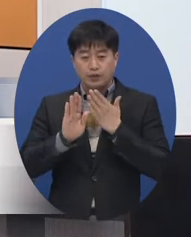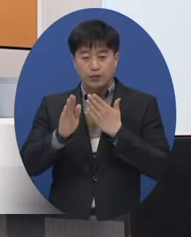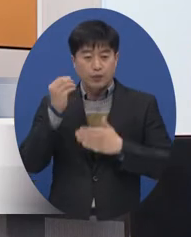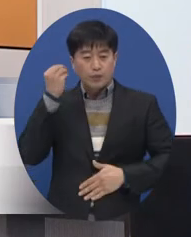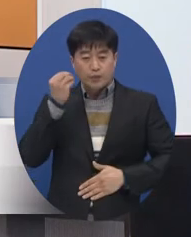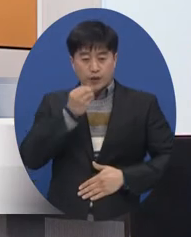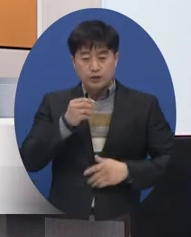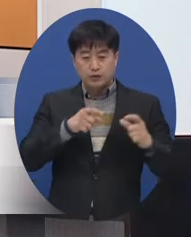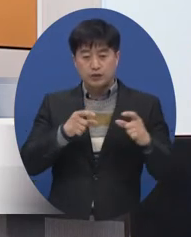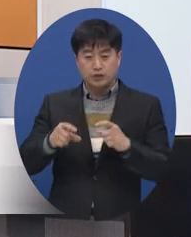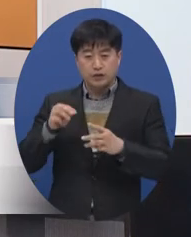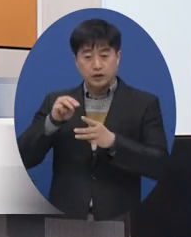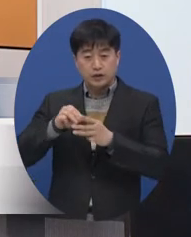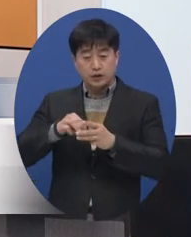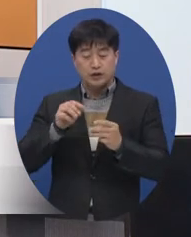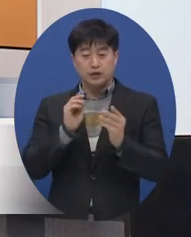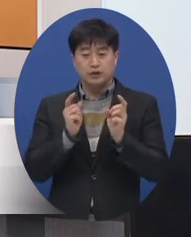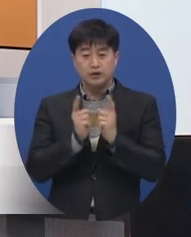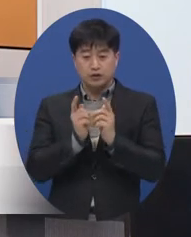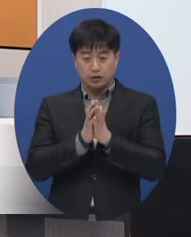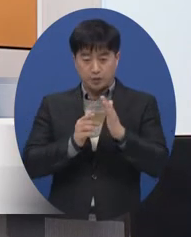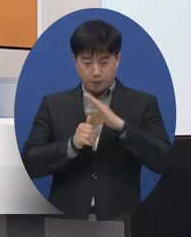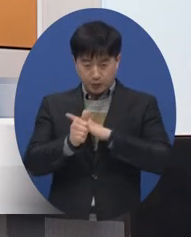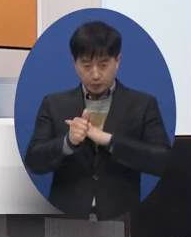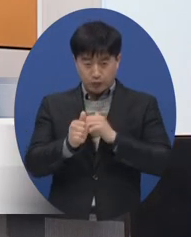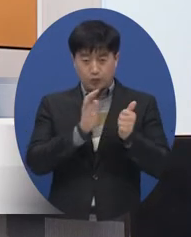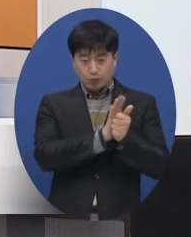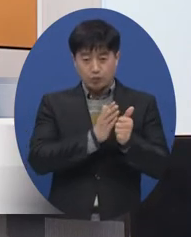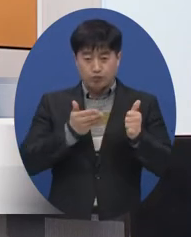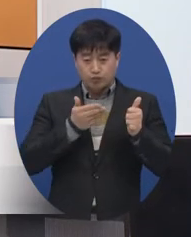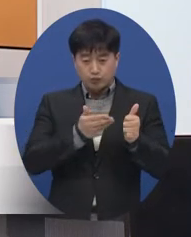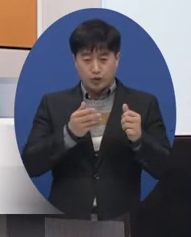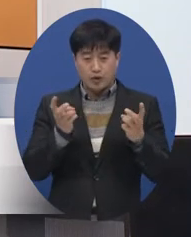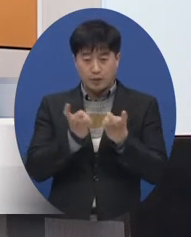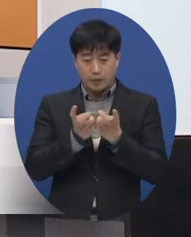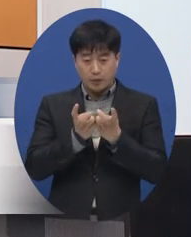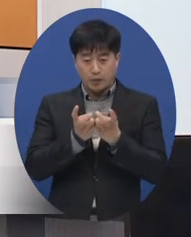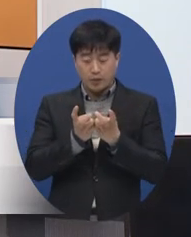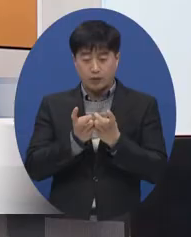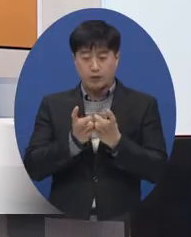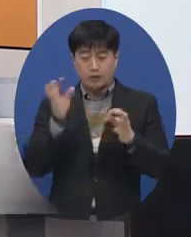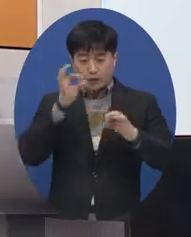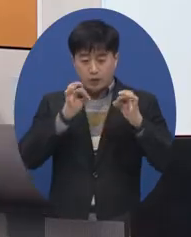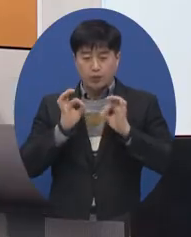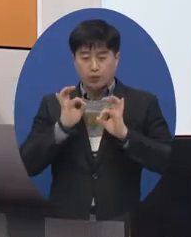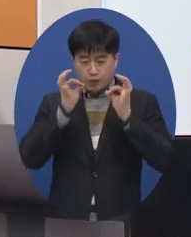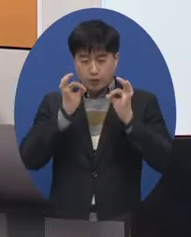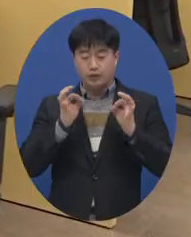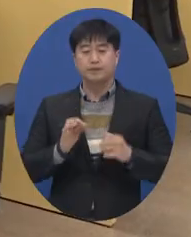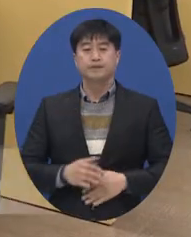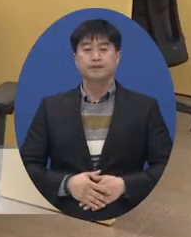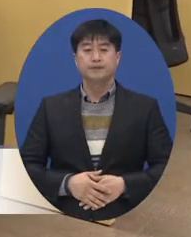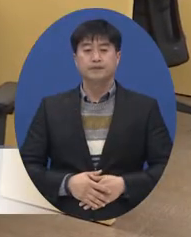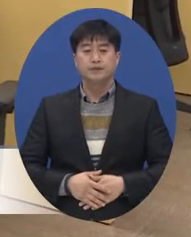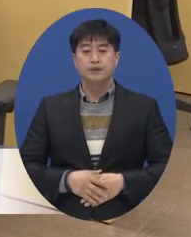홈페이지나 권역별 지역센터에 직접 방문해 주시면 도움을 드릴 수 있는 방안을 최선을 다해서 찾도록 노력하겠습니다.